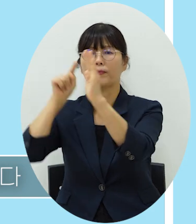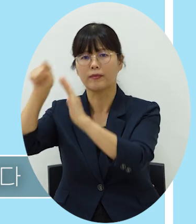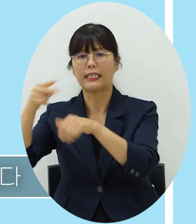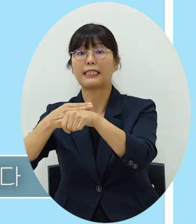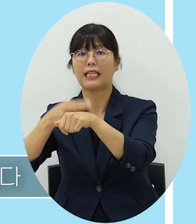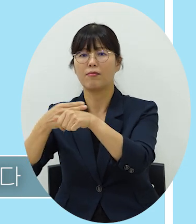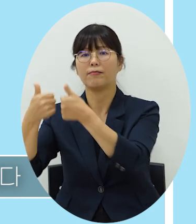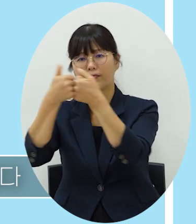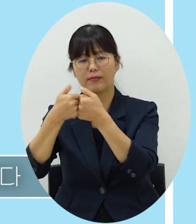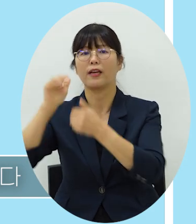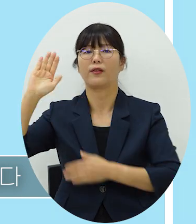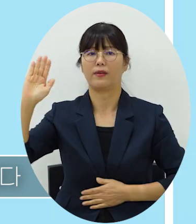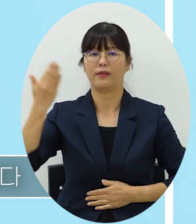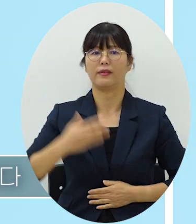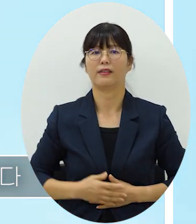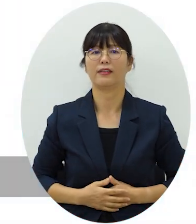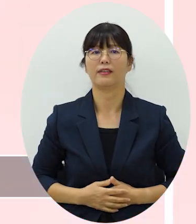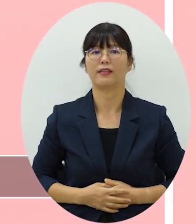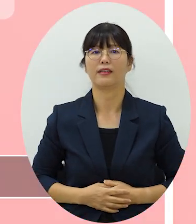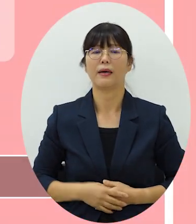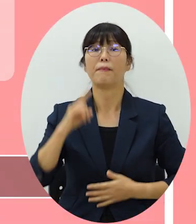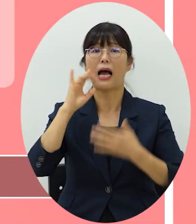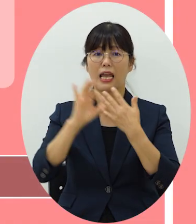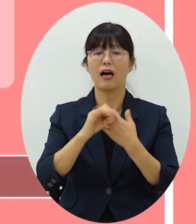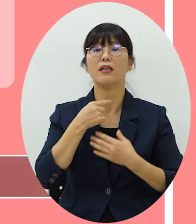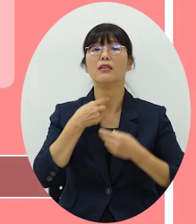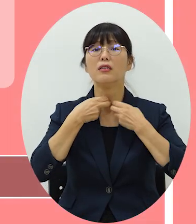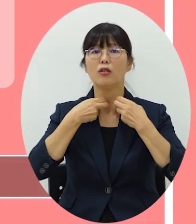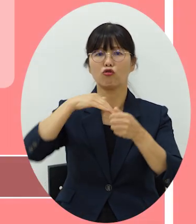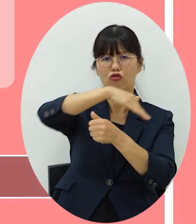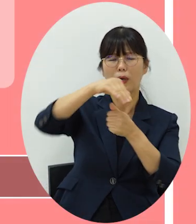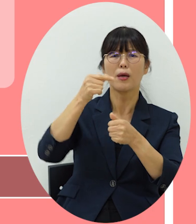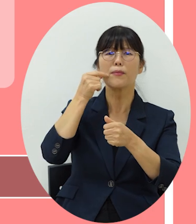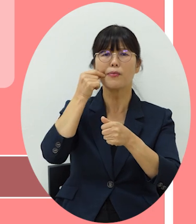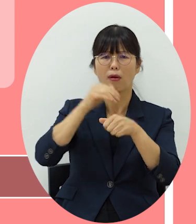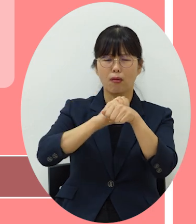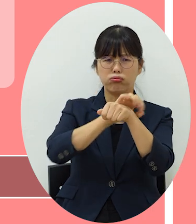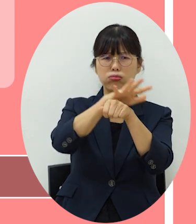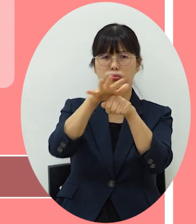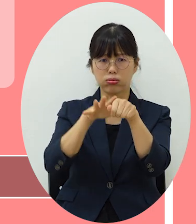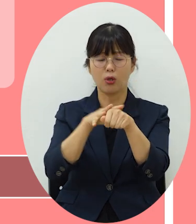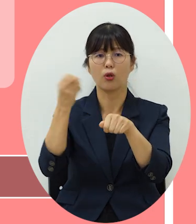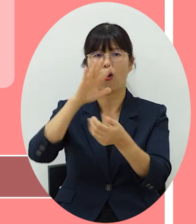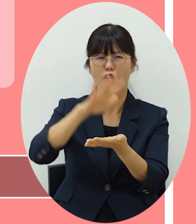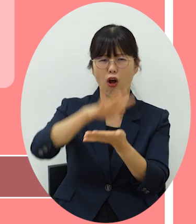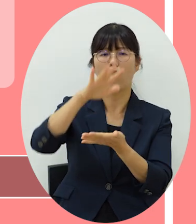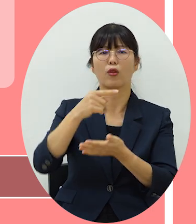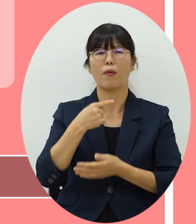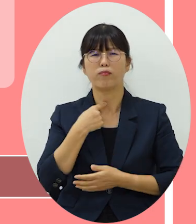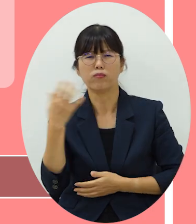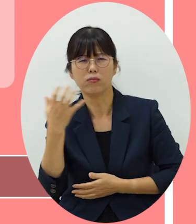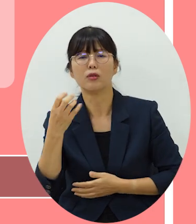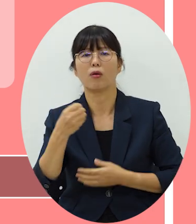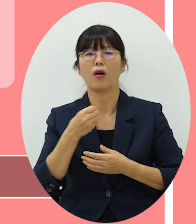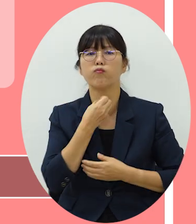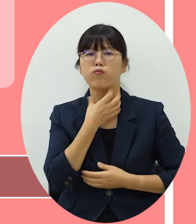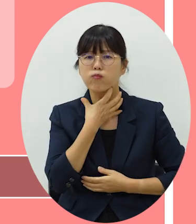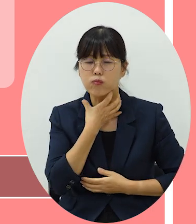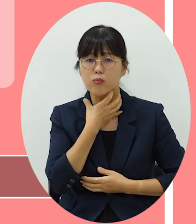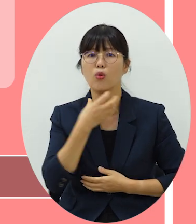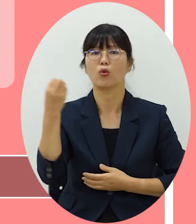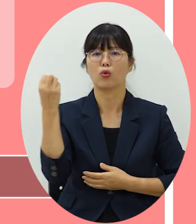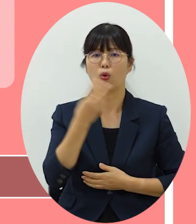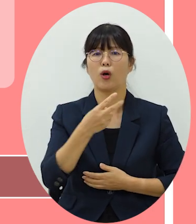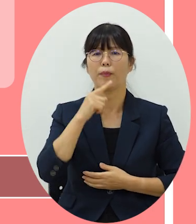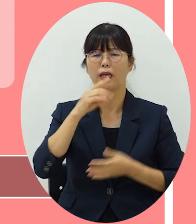방문하여 의료진과 상의하여야 합니다. 만약 기관절개관 주변 피부가 붉어지거나 열감, 통증, 부어오르는